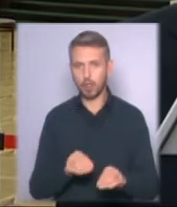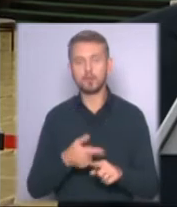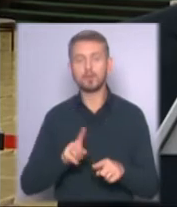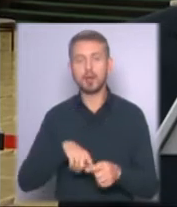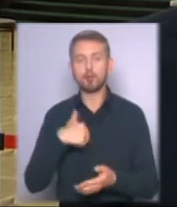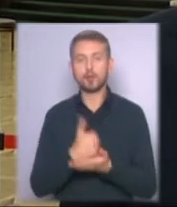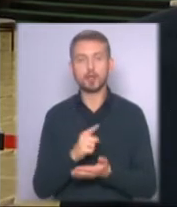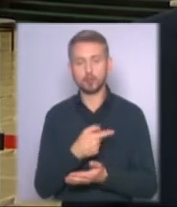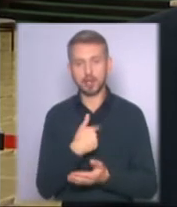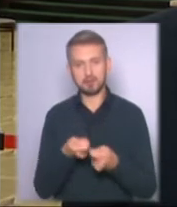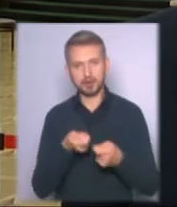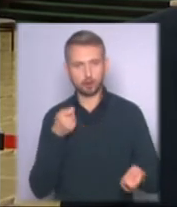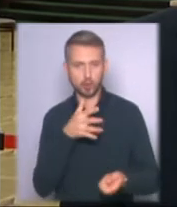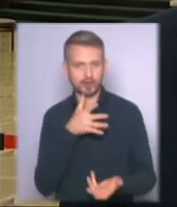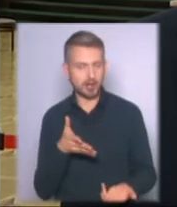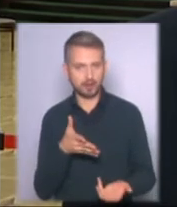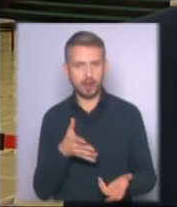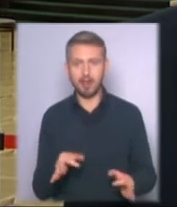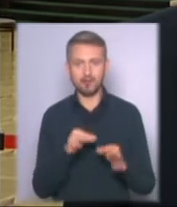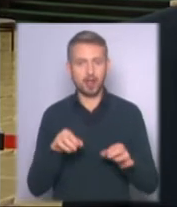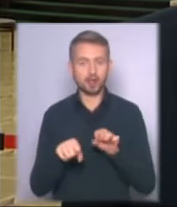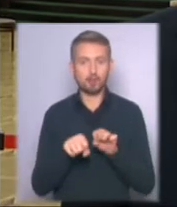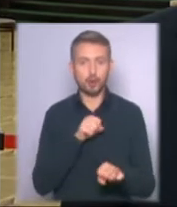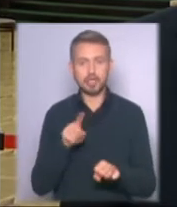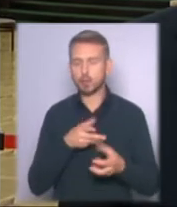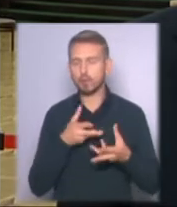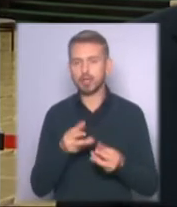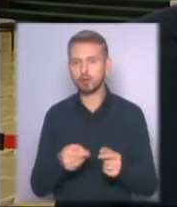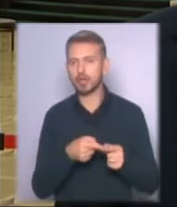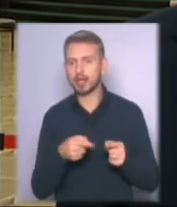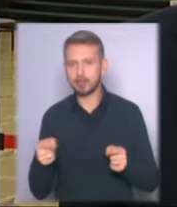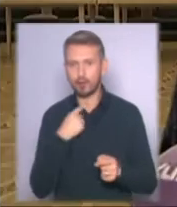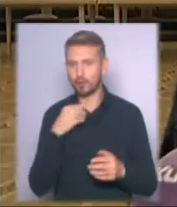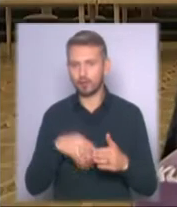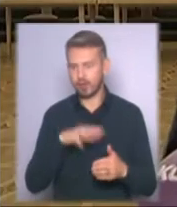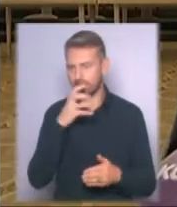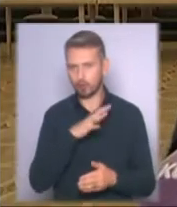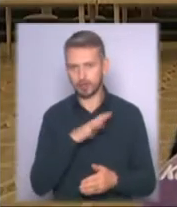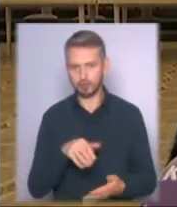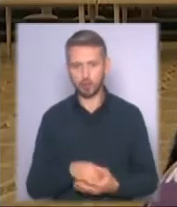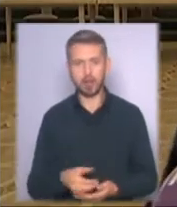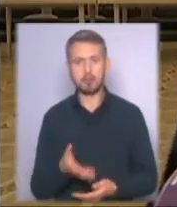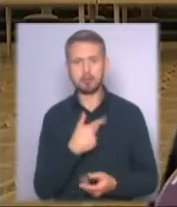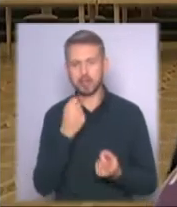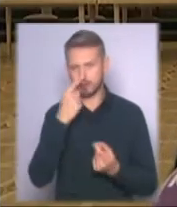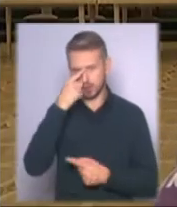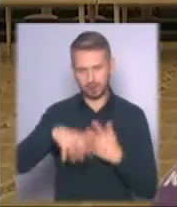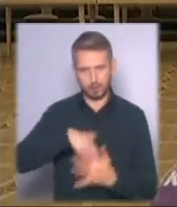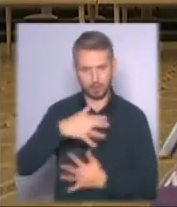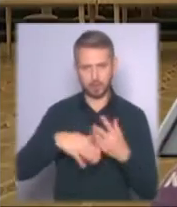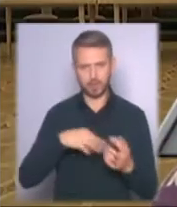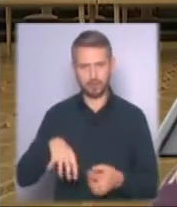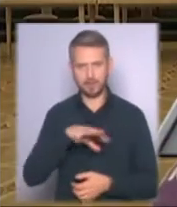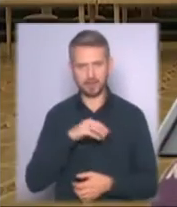нам трошки затягнуло час. В принципі, ніяких порушень, що вплинуло на хід голосування, серйозних не було. Ми немножко запутались во всіх